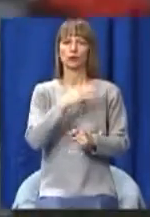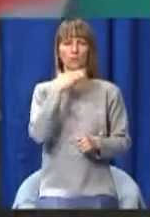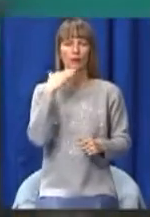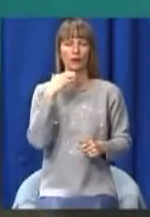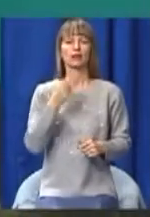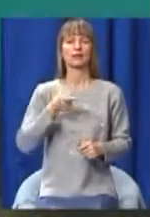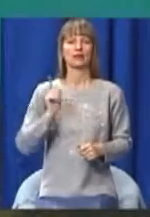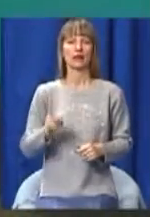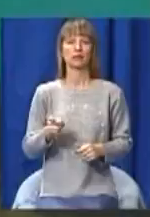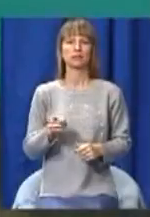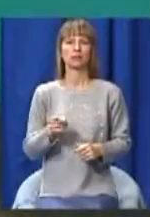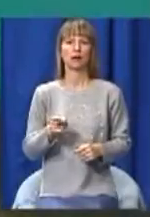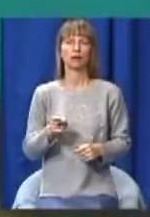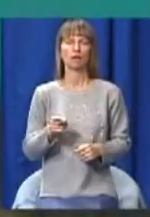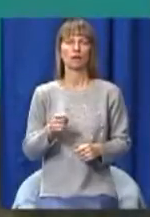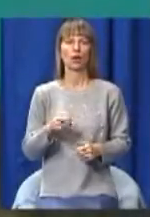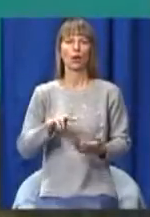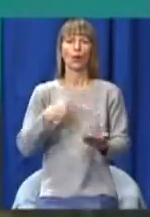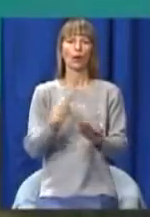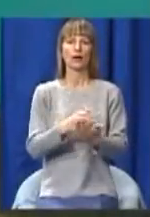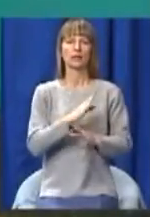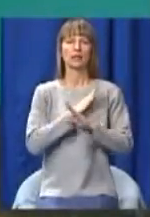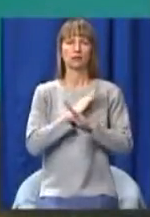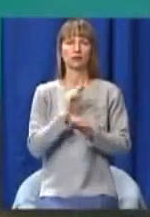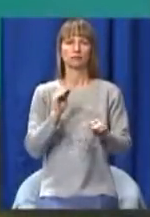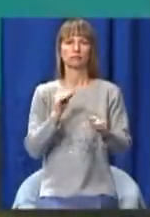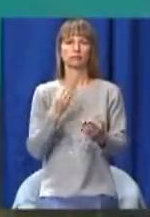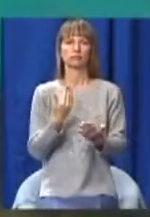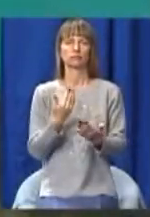зашкалює. Насправді, імовірність розбитися на смерть становить всього